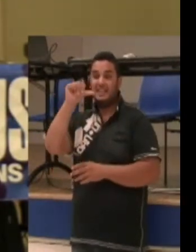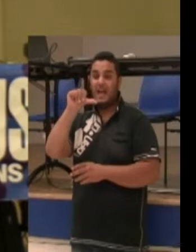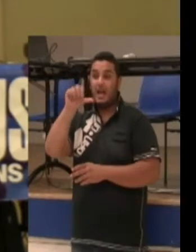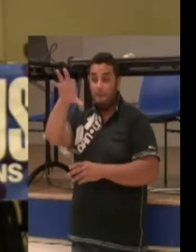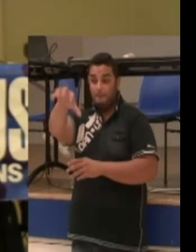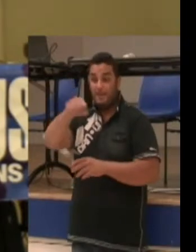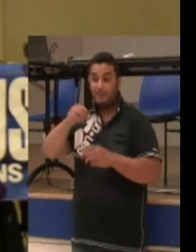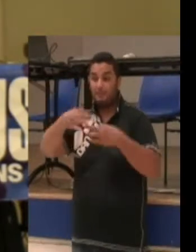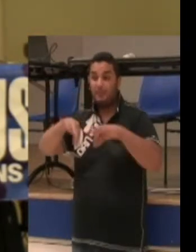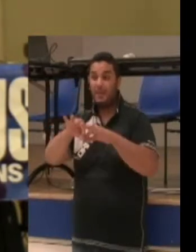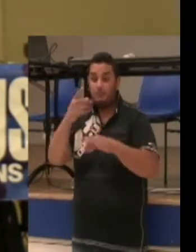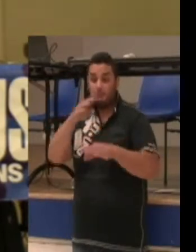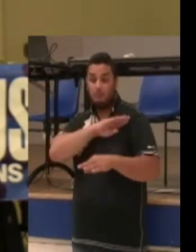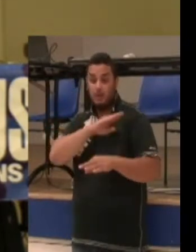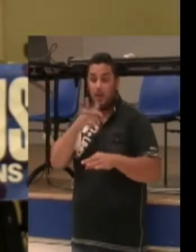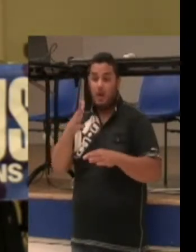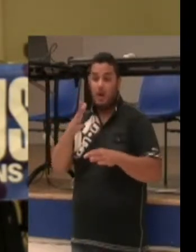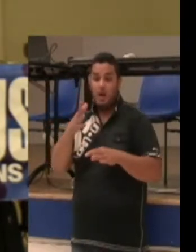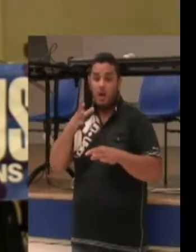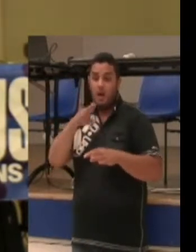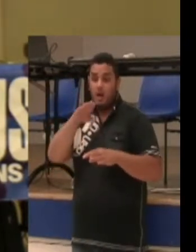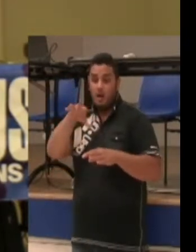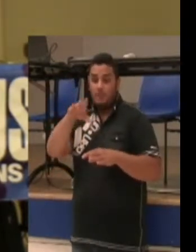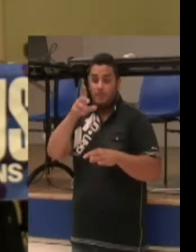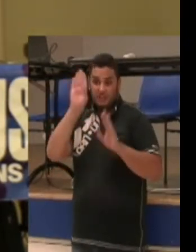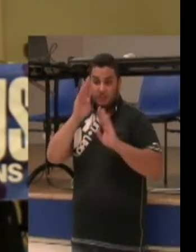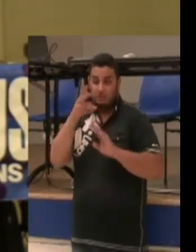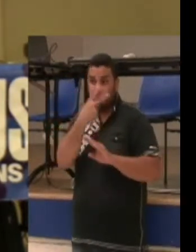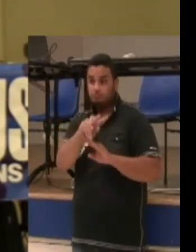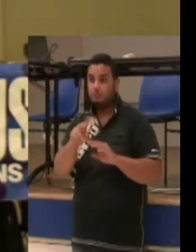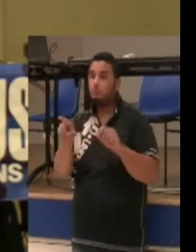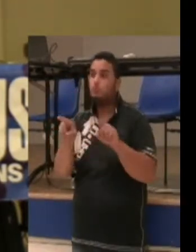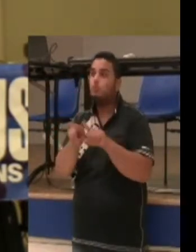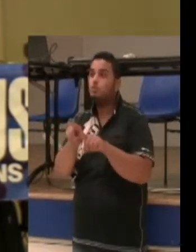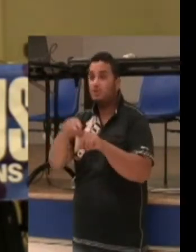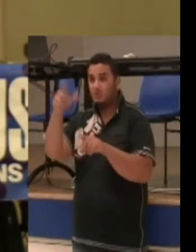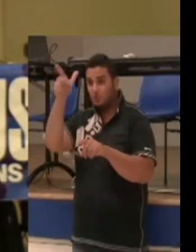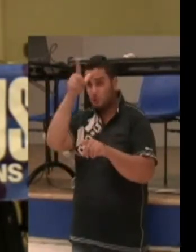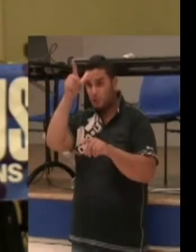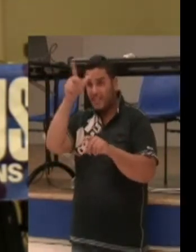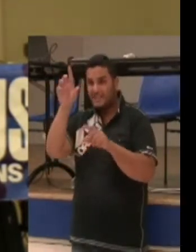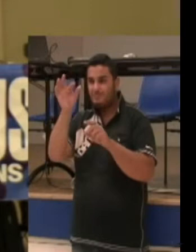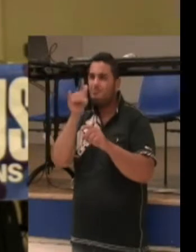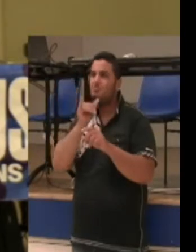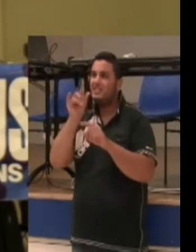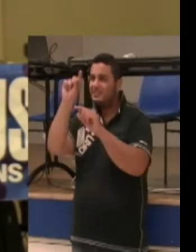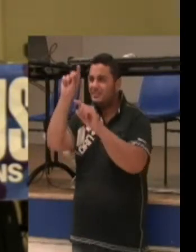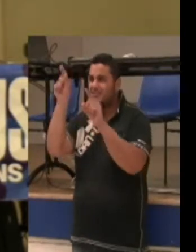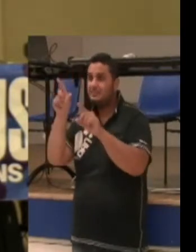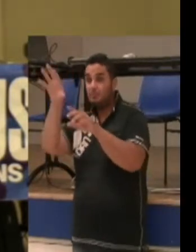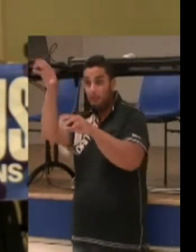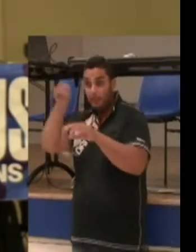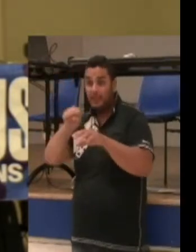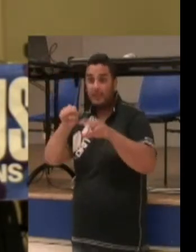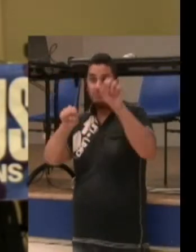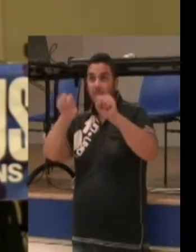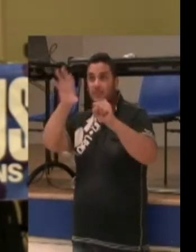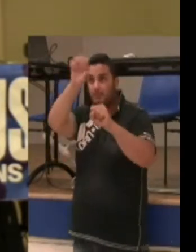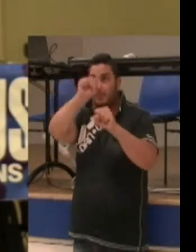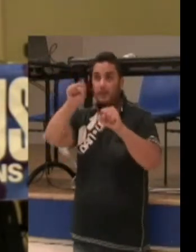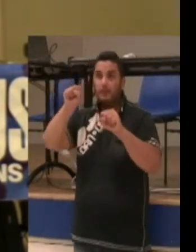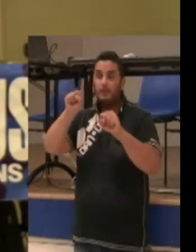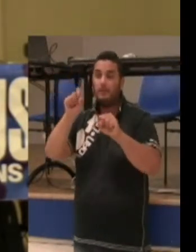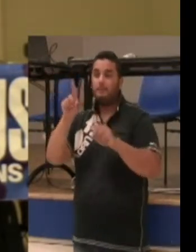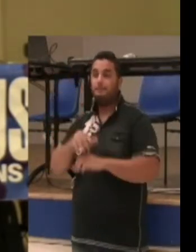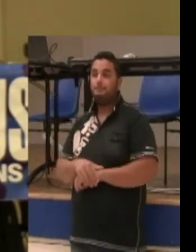pris le canal de Suez, ils ont pris Gaza, ils ont pris la Cisjordanie, Al-Farabiyya, c'est-à-dire le Masjid Al-Aqsa, la